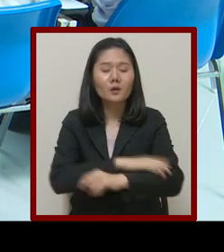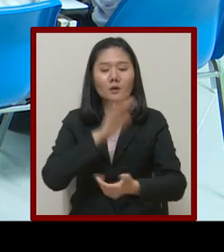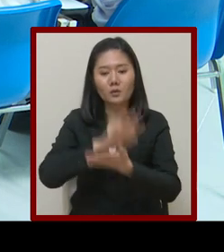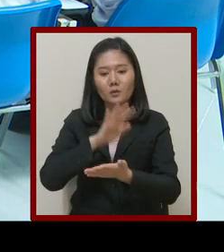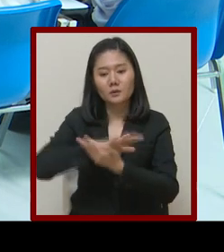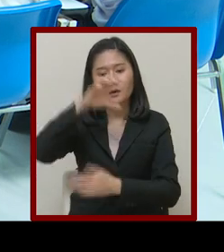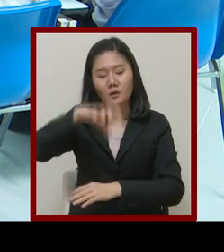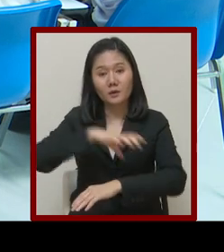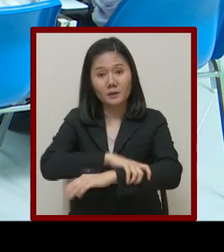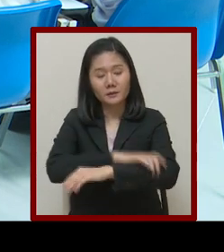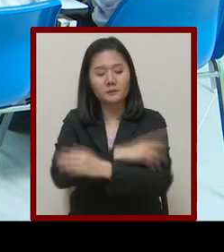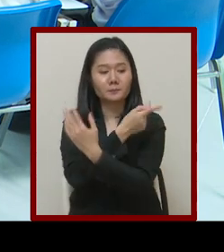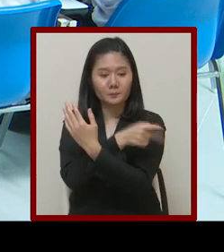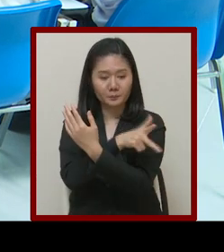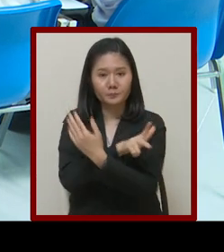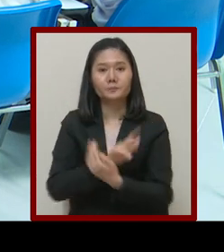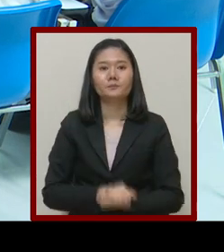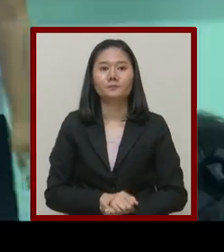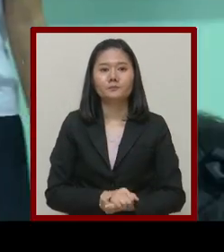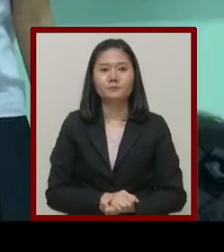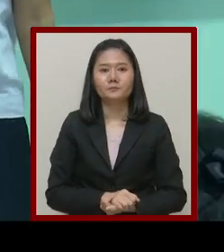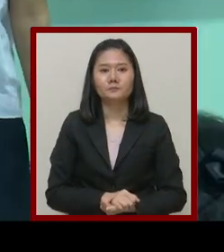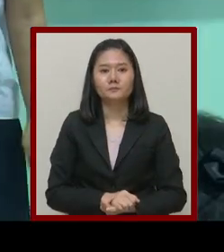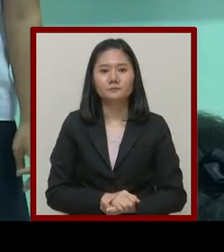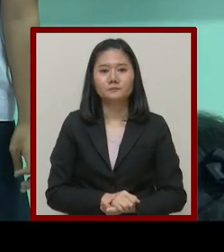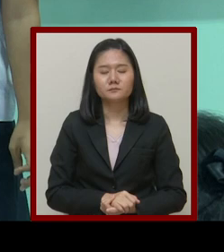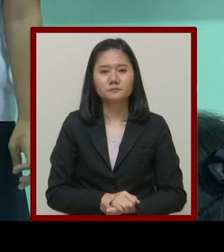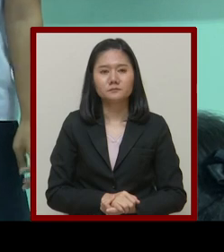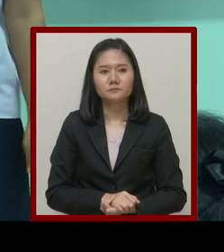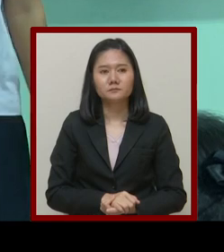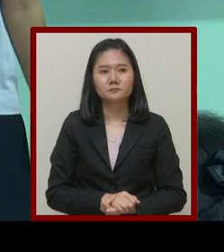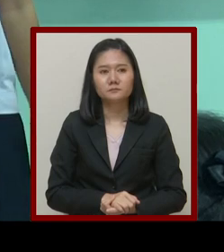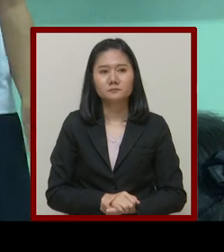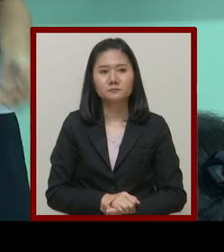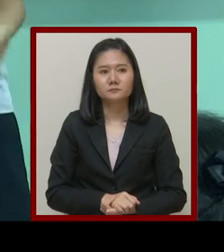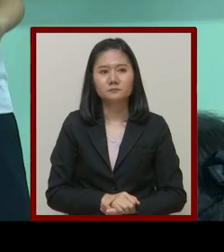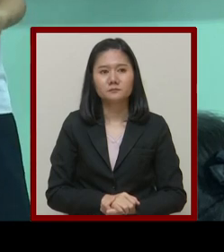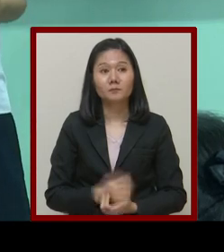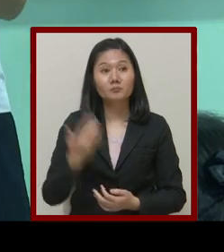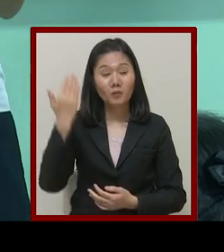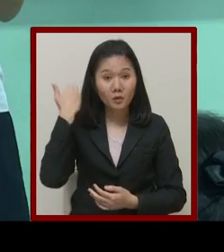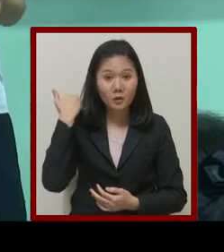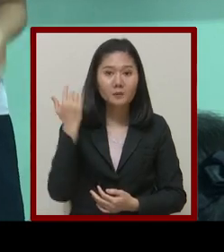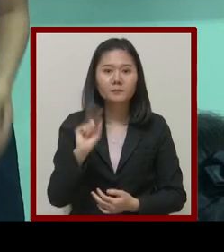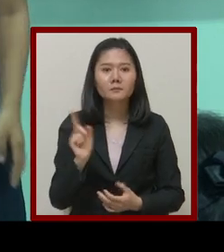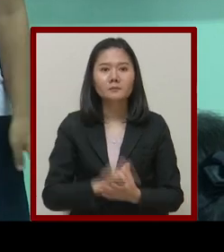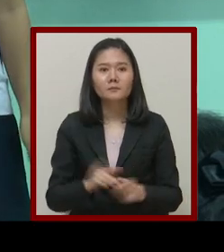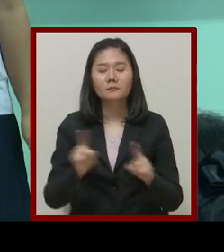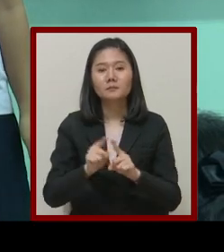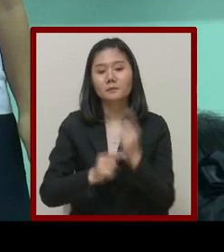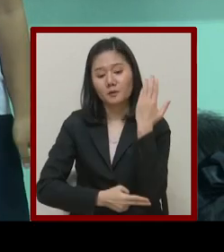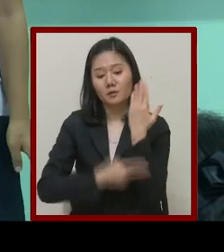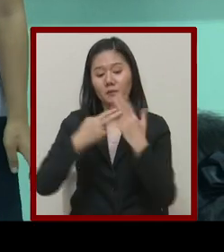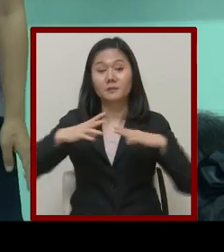งเรียนการนวดไทยภูเก็ตค่ะสำหรับซีซันแซนแต่ก่อนเป็นรีส